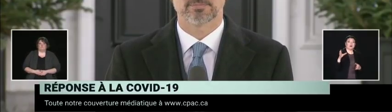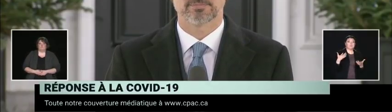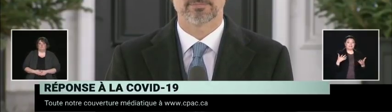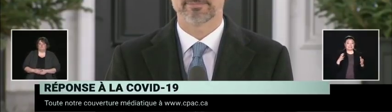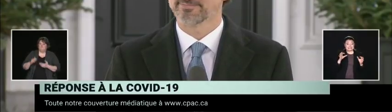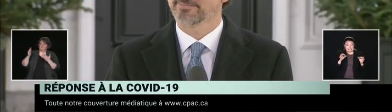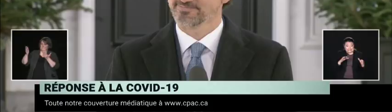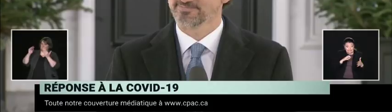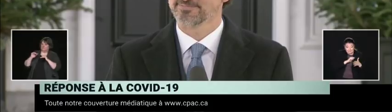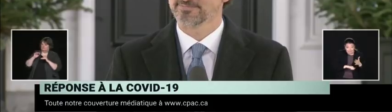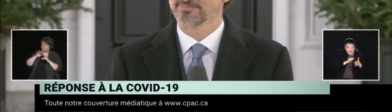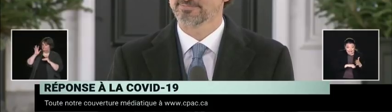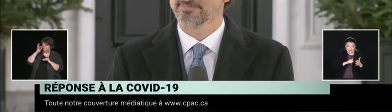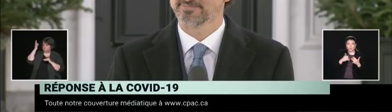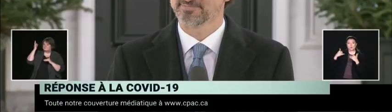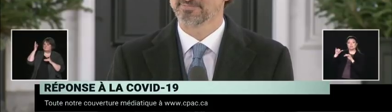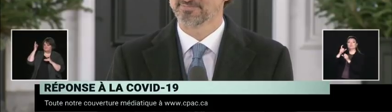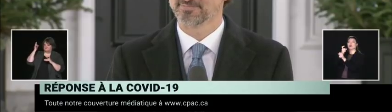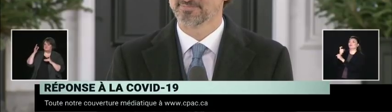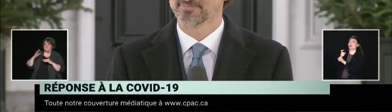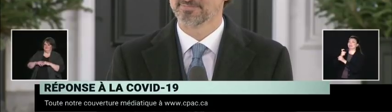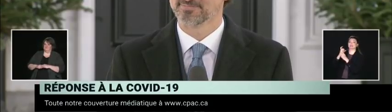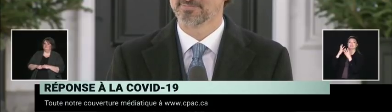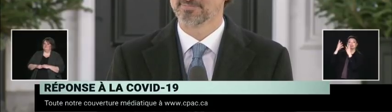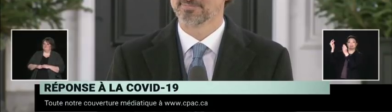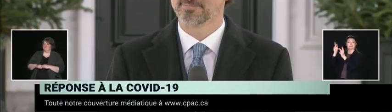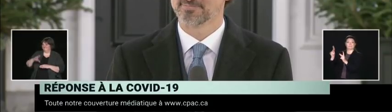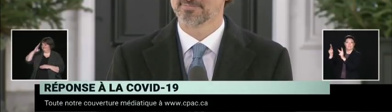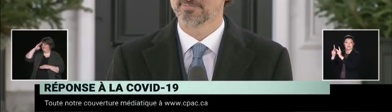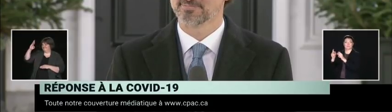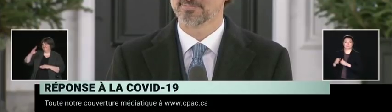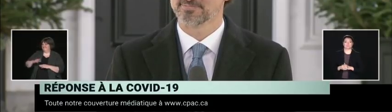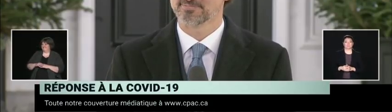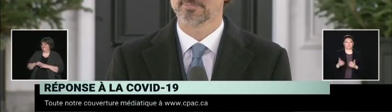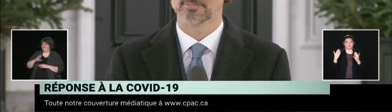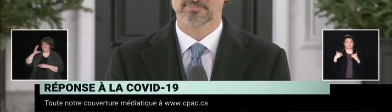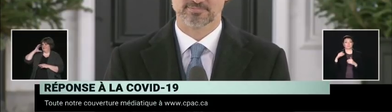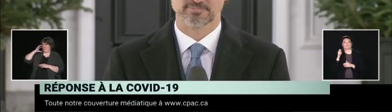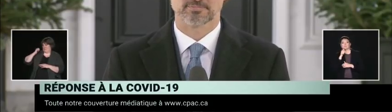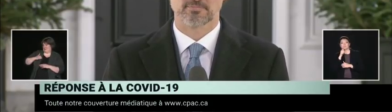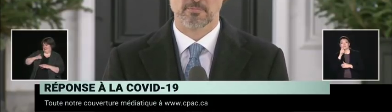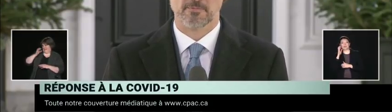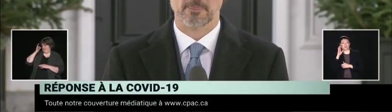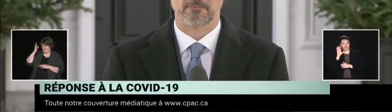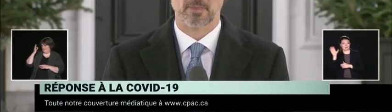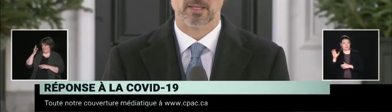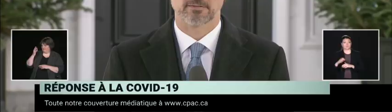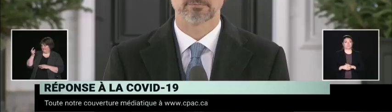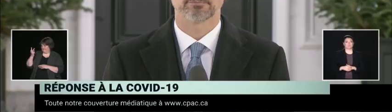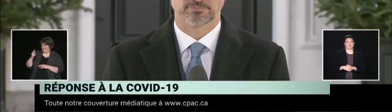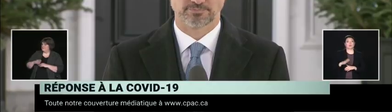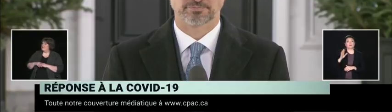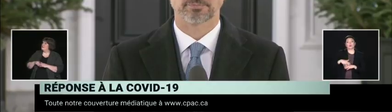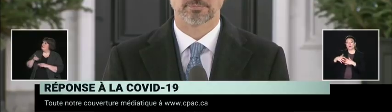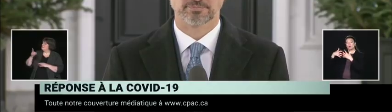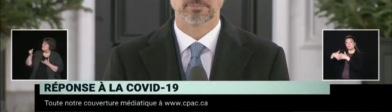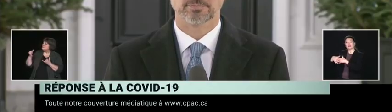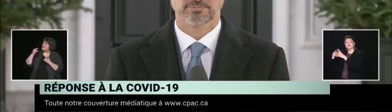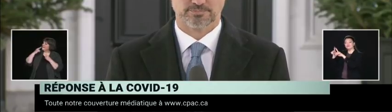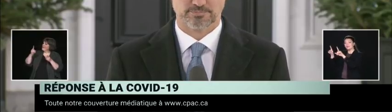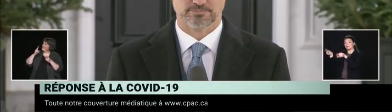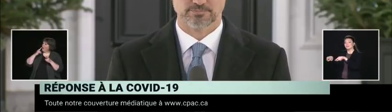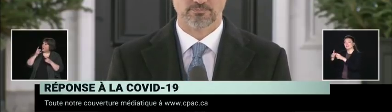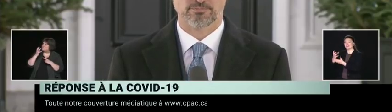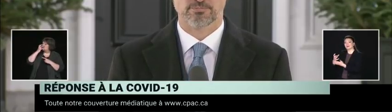Bonjour, Monsieur Trudeau, Christian Noël de Radio-Canada. L'annonce que vous avez faite aujourd'hui, notamment à propos des ventilateurs, ça va être prêt